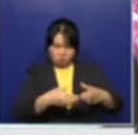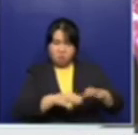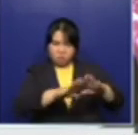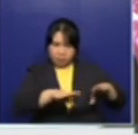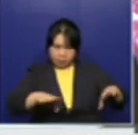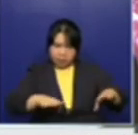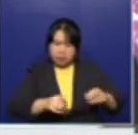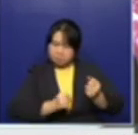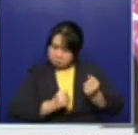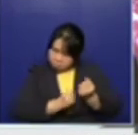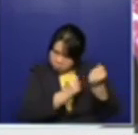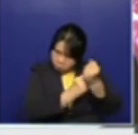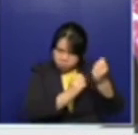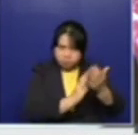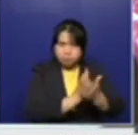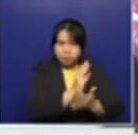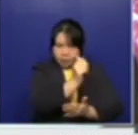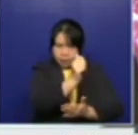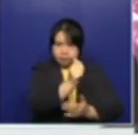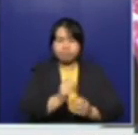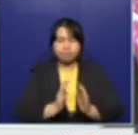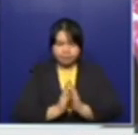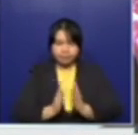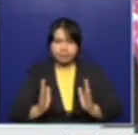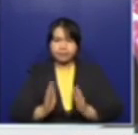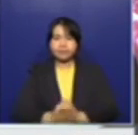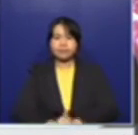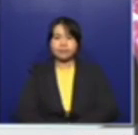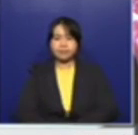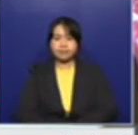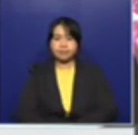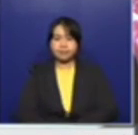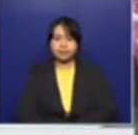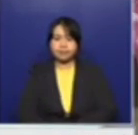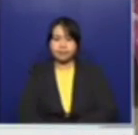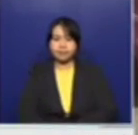านเมืองจงประสบความสำเร็จขอขอบคุณครับ ขอบคุณ